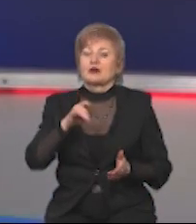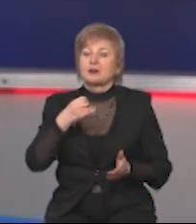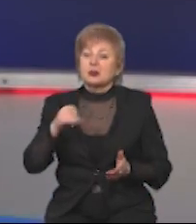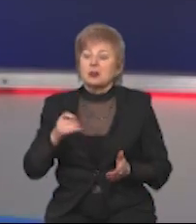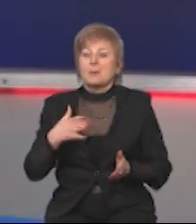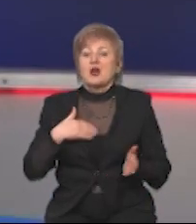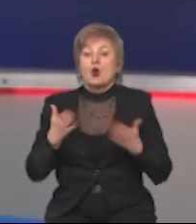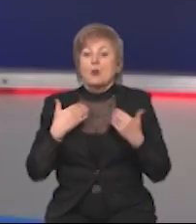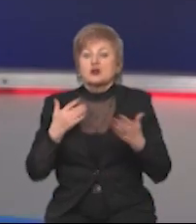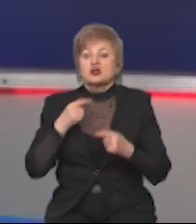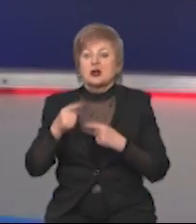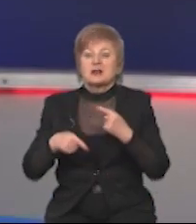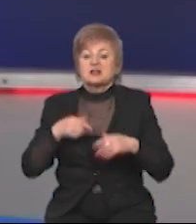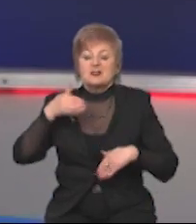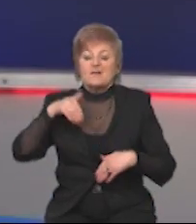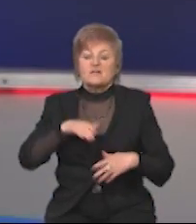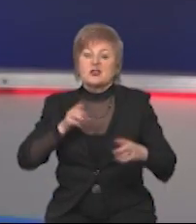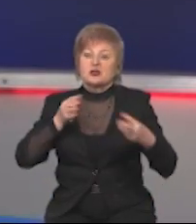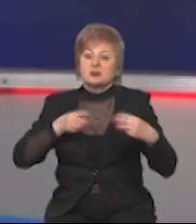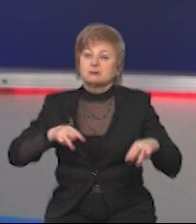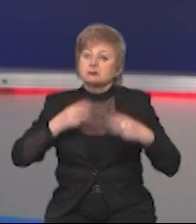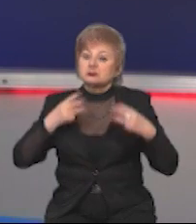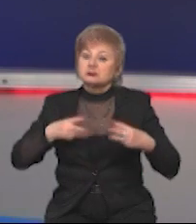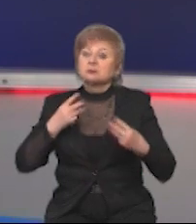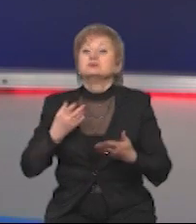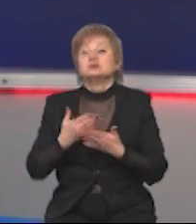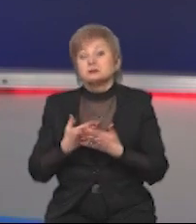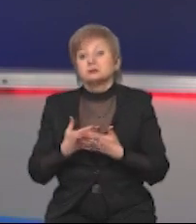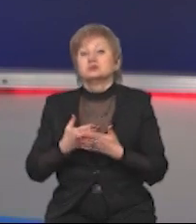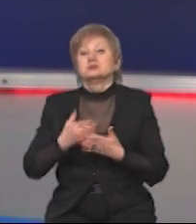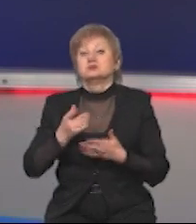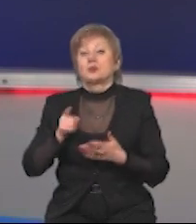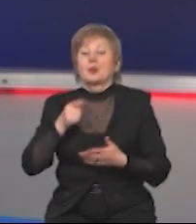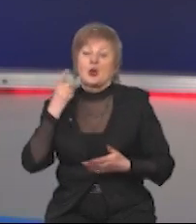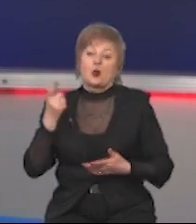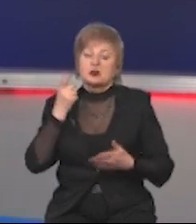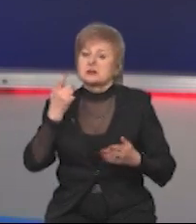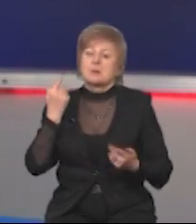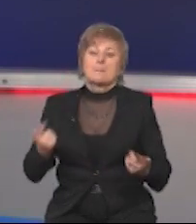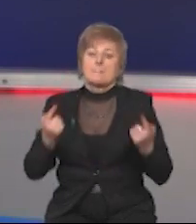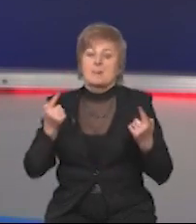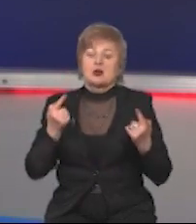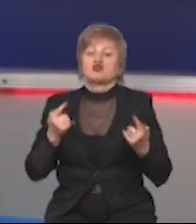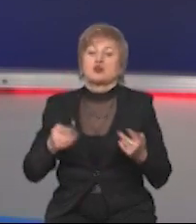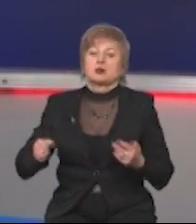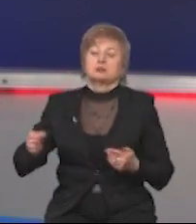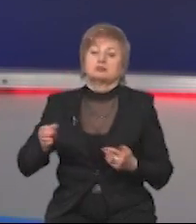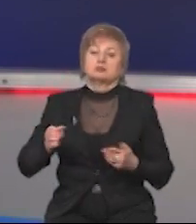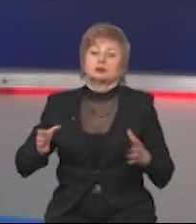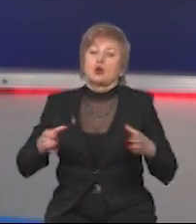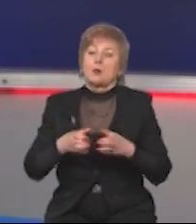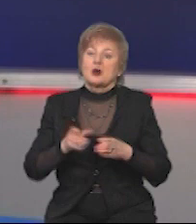спілкувалися через відеозв'язок у Фейсбуці. Це власник однієї з найбільших компаній у Кам'янсько-Дніпровському районі, яка